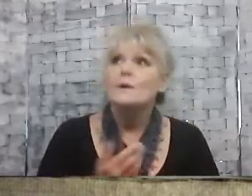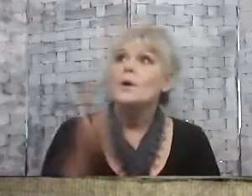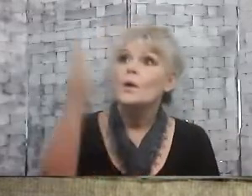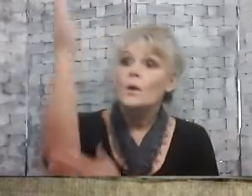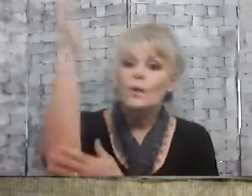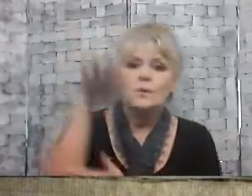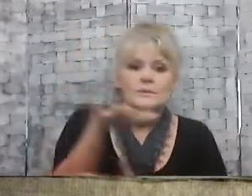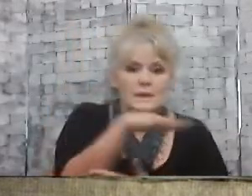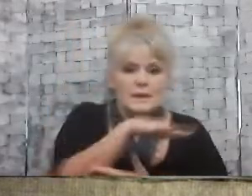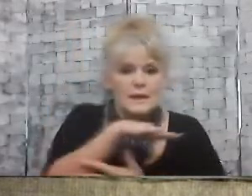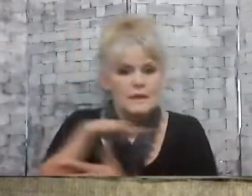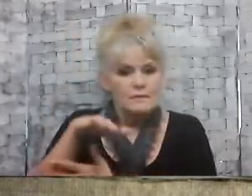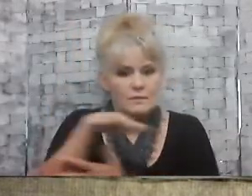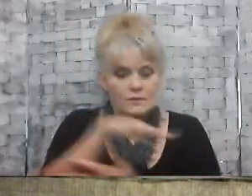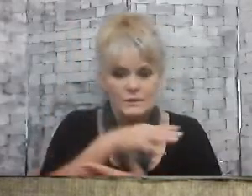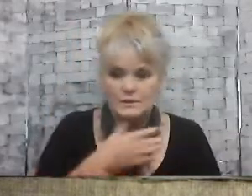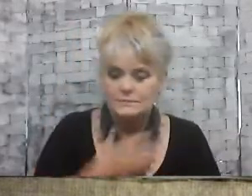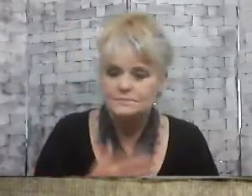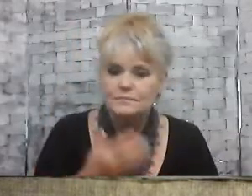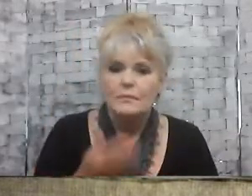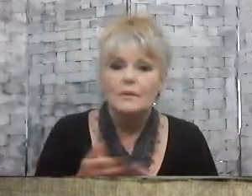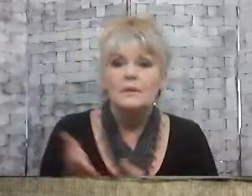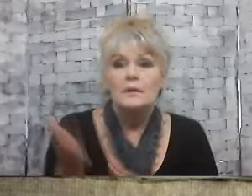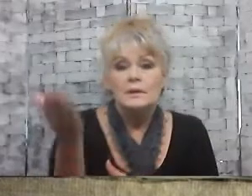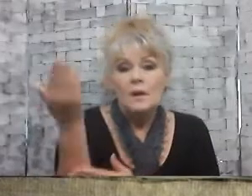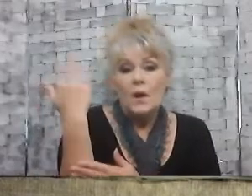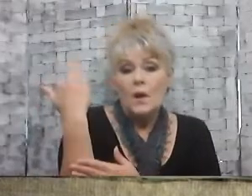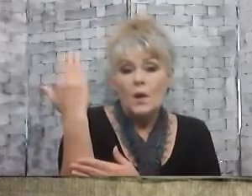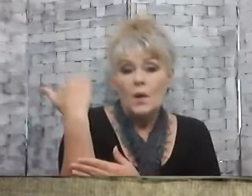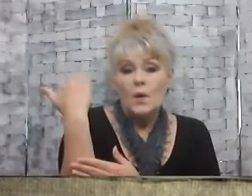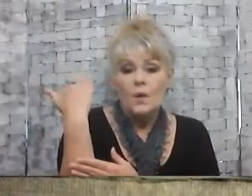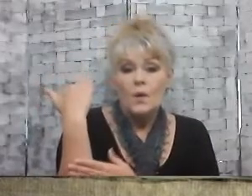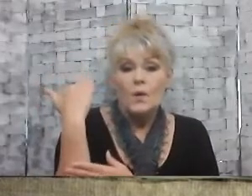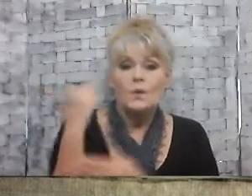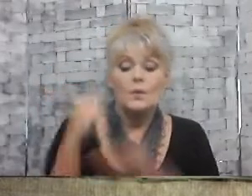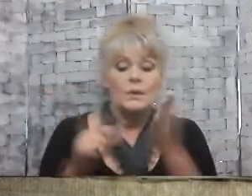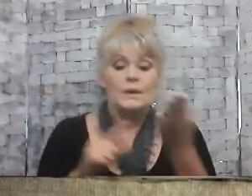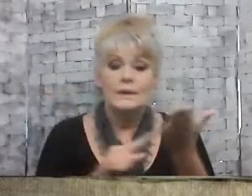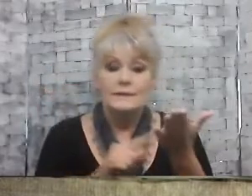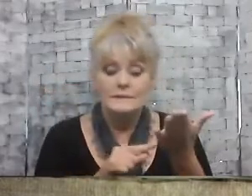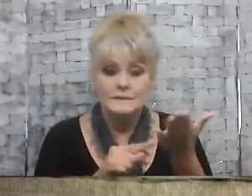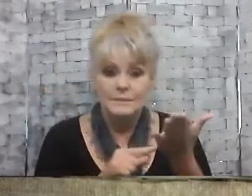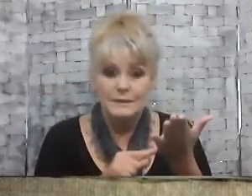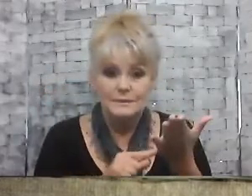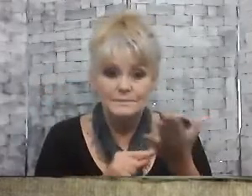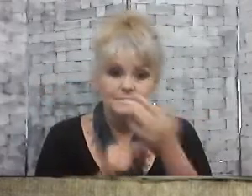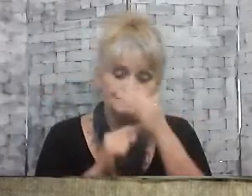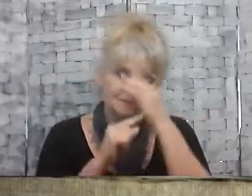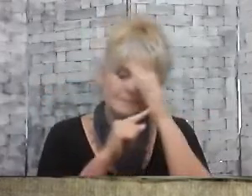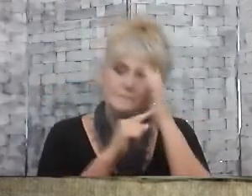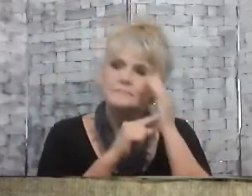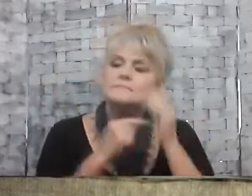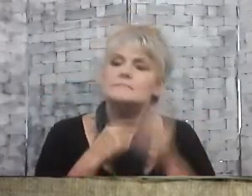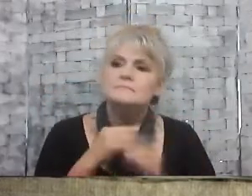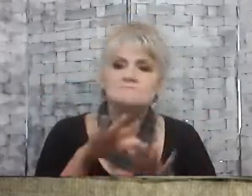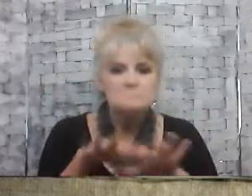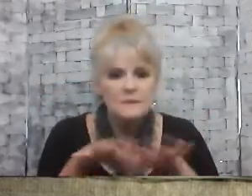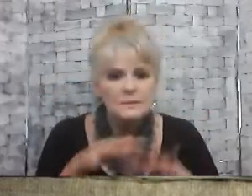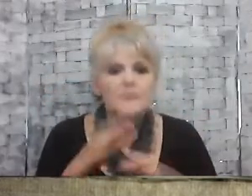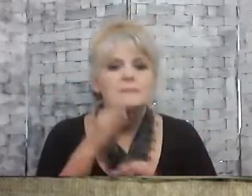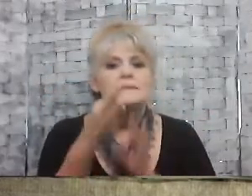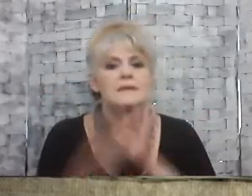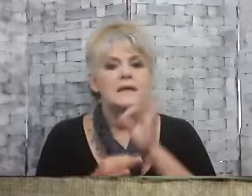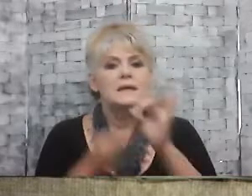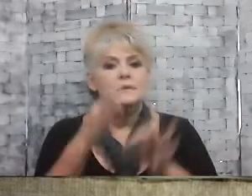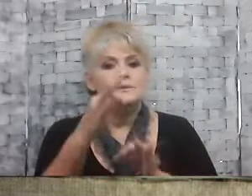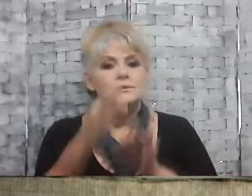die story van Jezus, staan in een lang traditie, ons noemen die Oud Testament, een lang traditie waar mensen die stories van